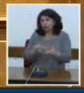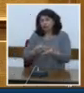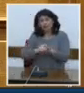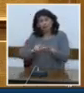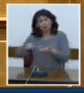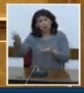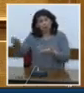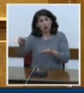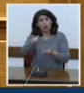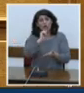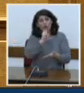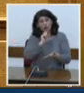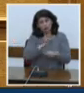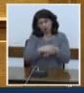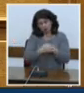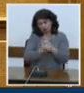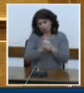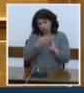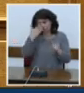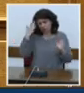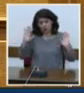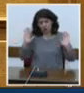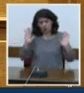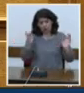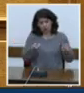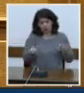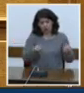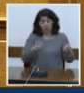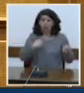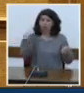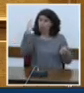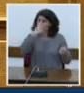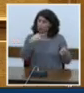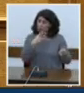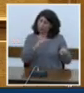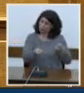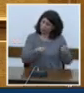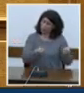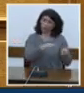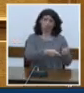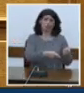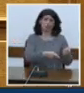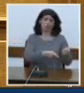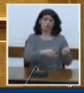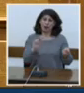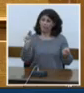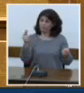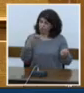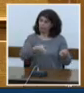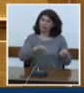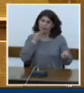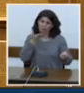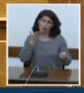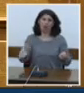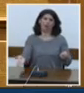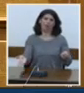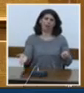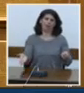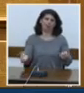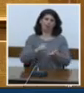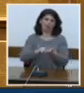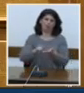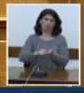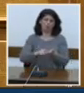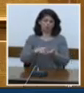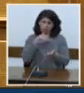κάθε δημοσιογράφος, όσο κατευθυνόμενος και αν εγώ προσωπικά θεωρώ ότι είναι. Είστε υπόλογος όμως για τους βουλευτές σας. Να πάρετε θέση